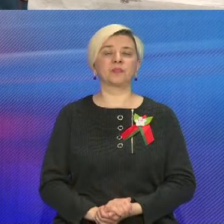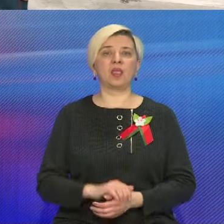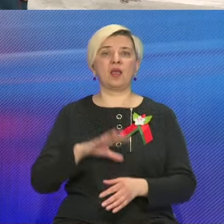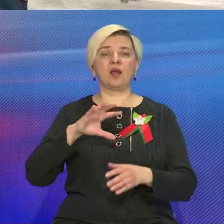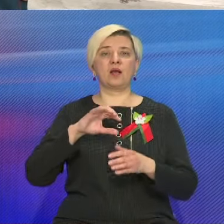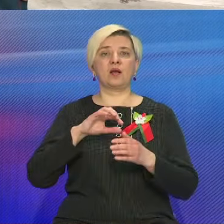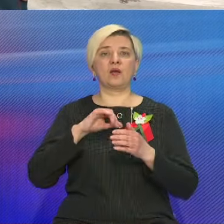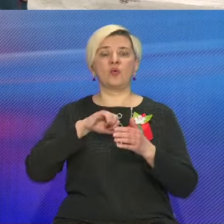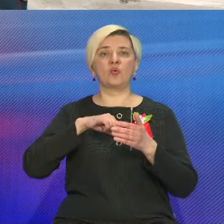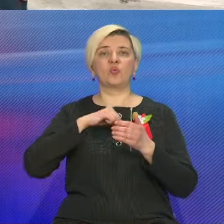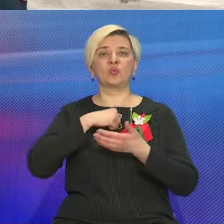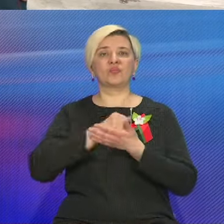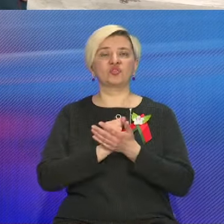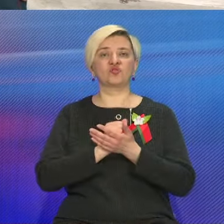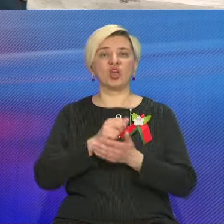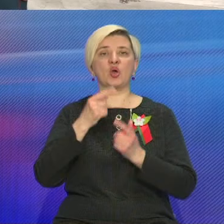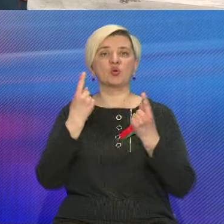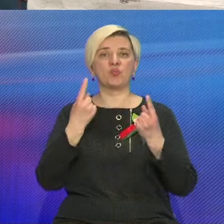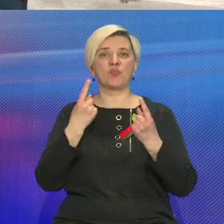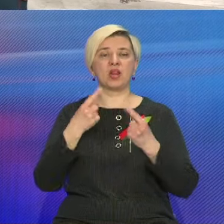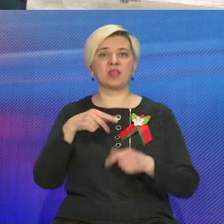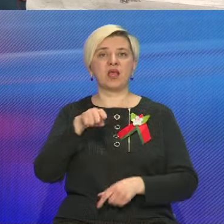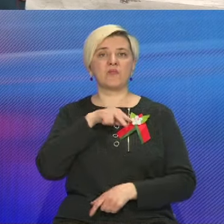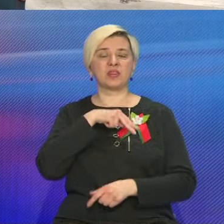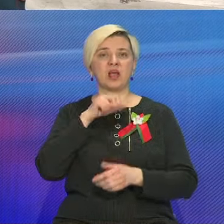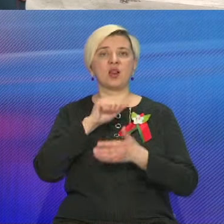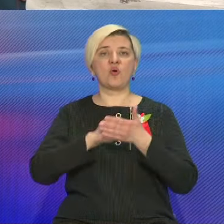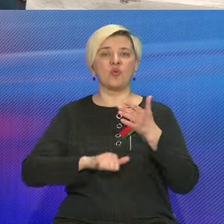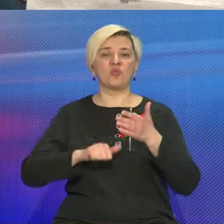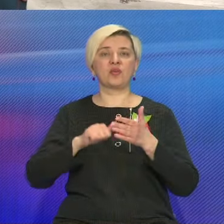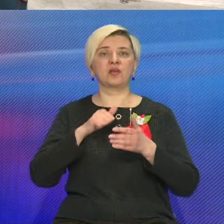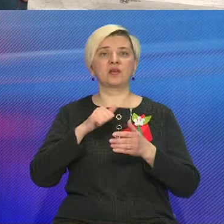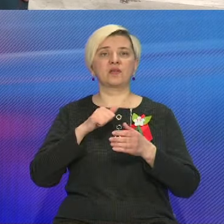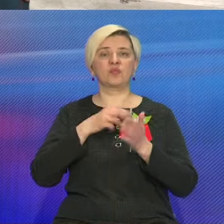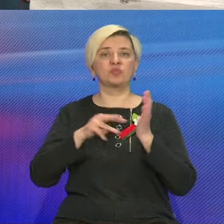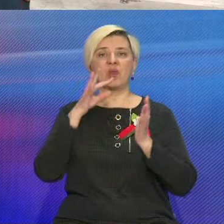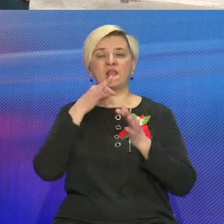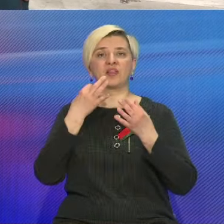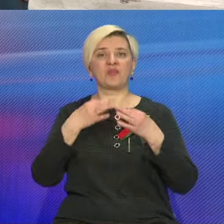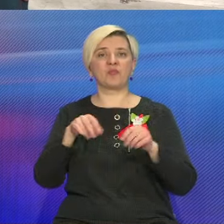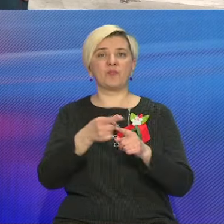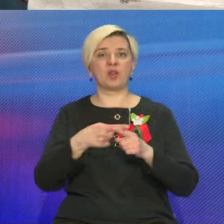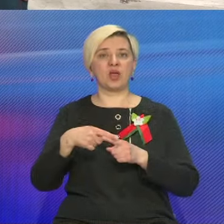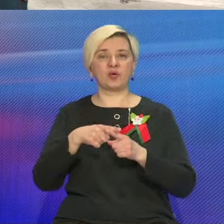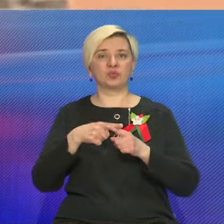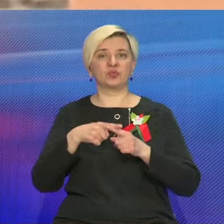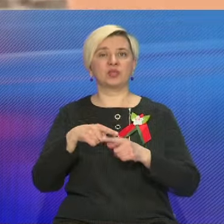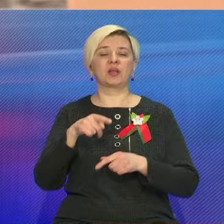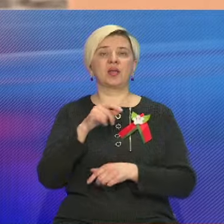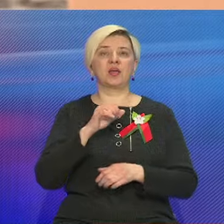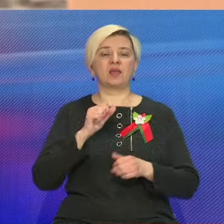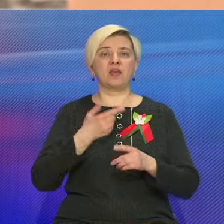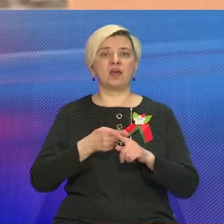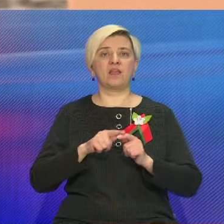медаль 80 год вызволения Беларуси от немецко-фашистских захопников. И данной наградой награжден Колесников